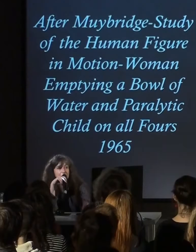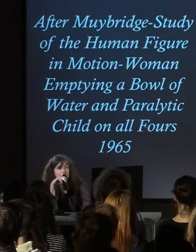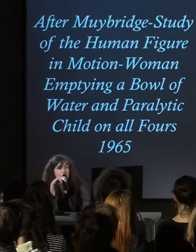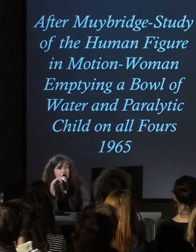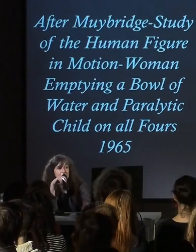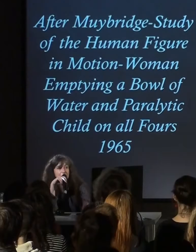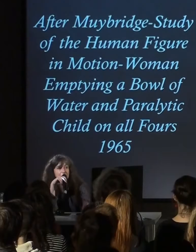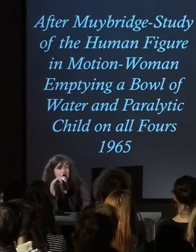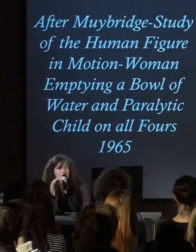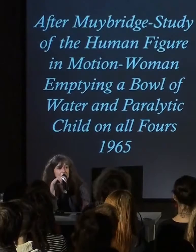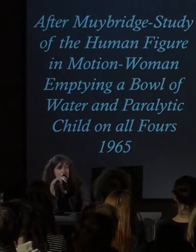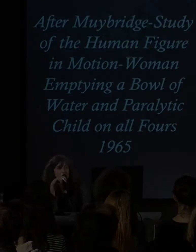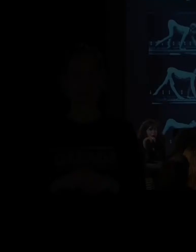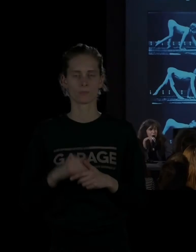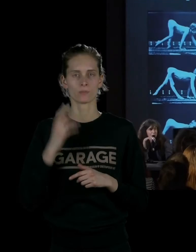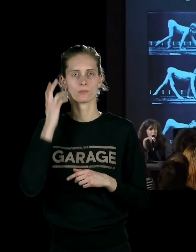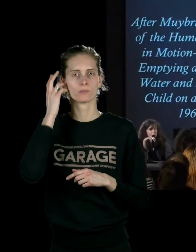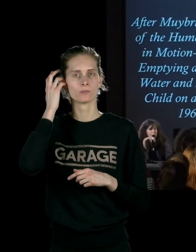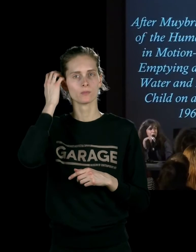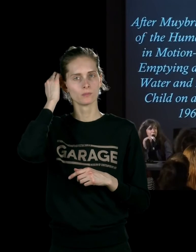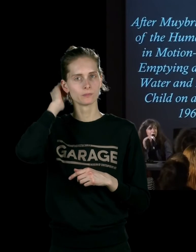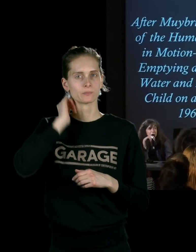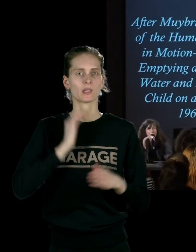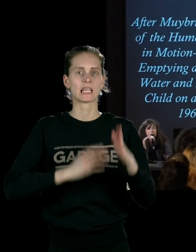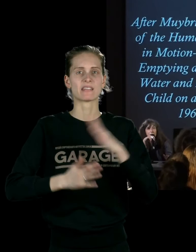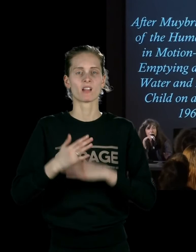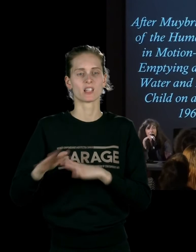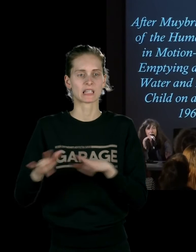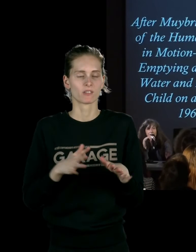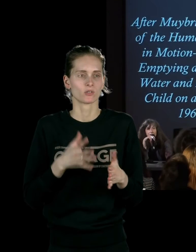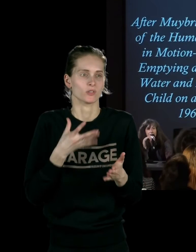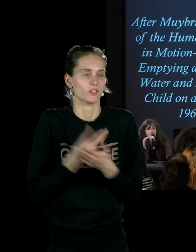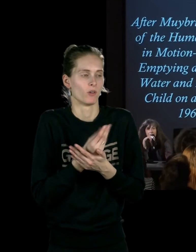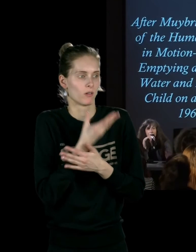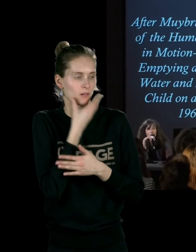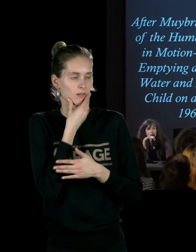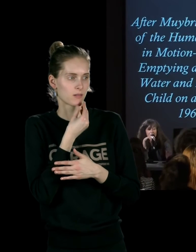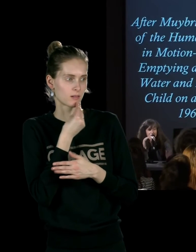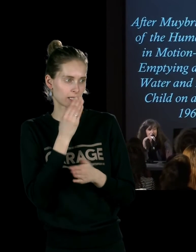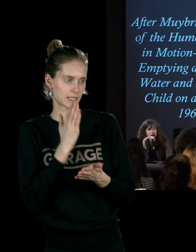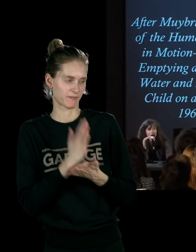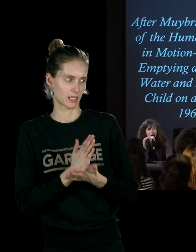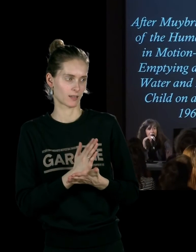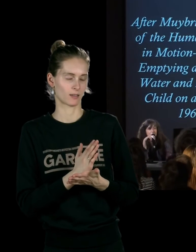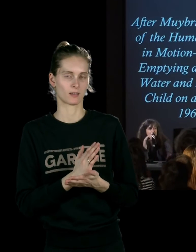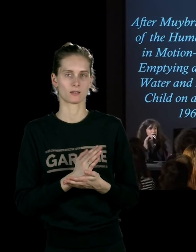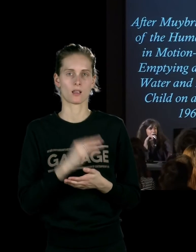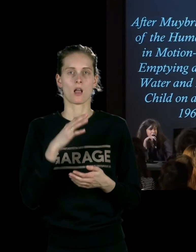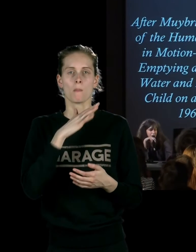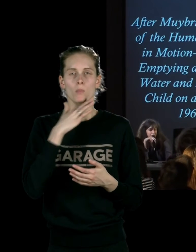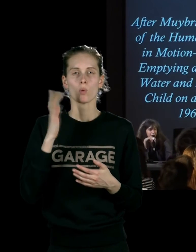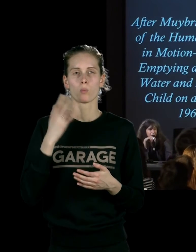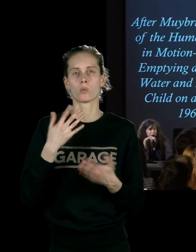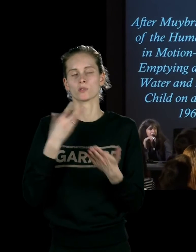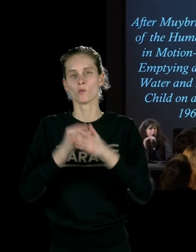волосы, свисающие вниз. Фигуру, которую тоже Бэкон будет повторять на многих, возвращается к этой фигуре на